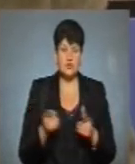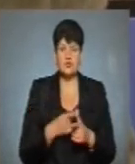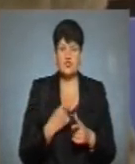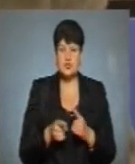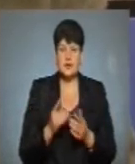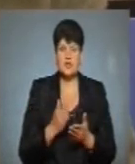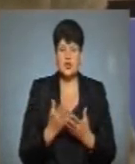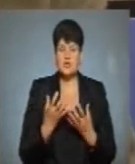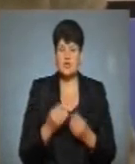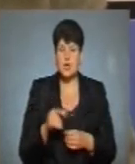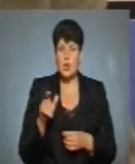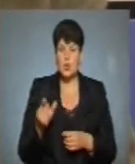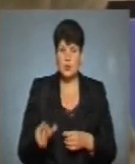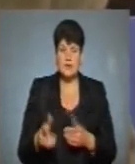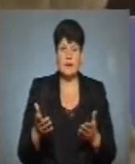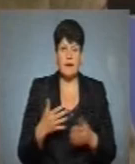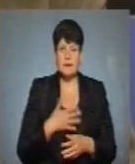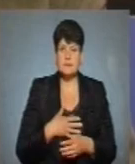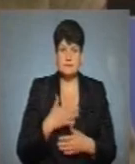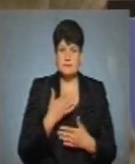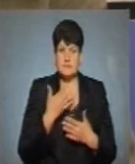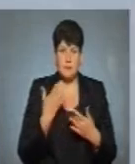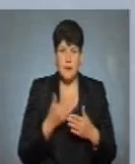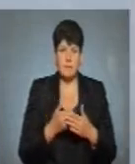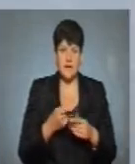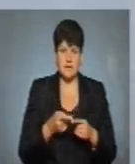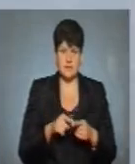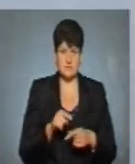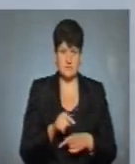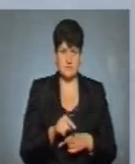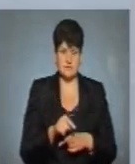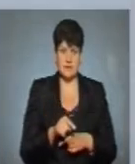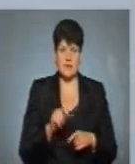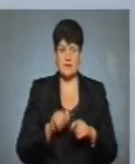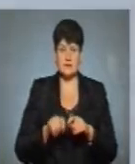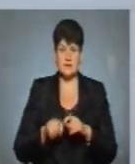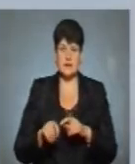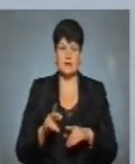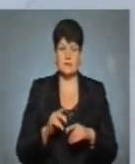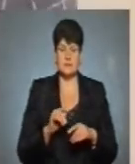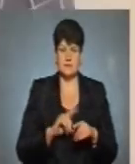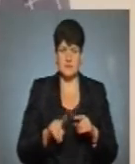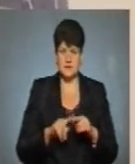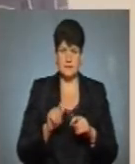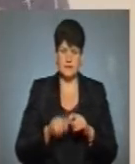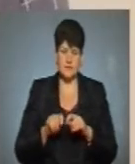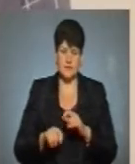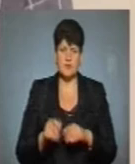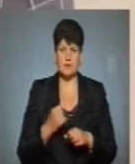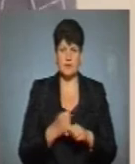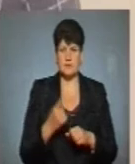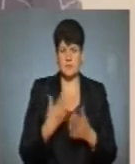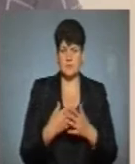чи є така людина, щоб не хвилювалась перед таким забором. Експрес-тестування сьогодні пройдуть близько 100 працівників, каже